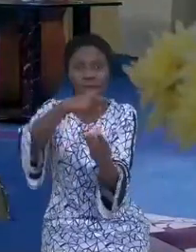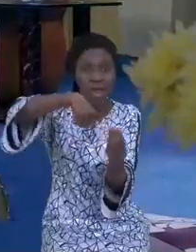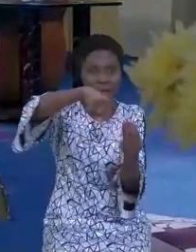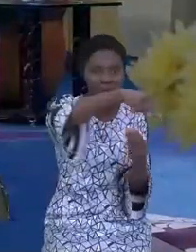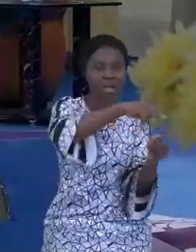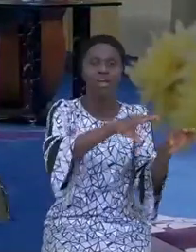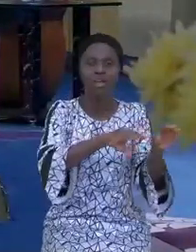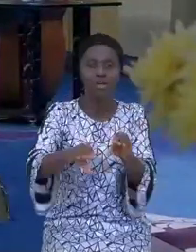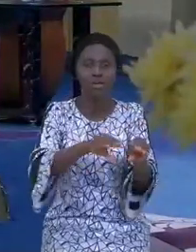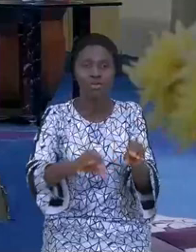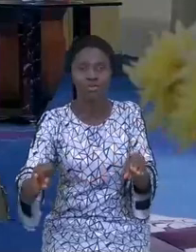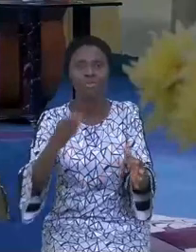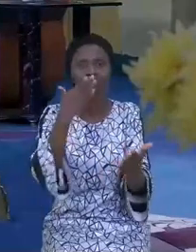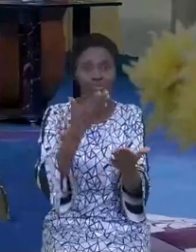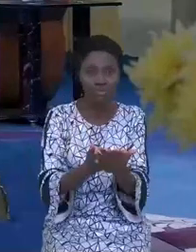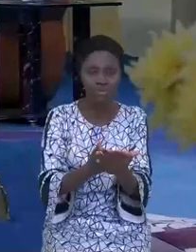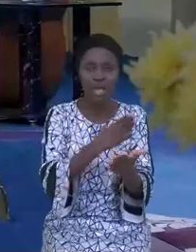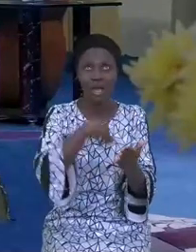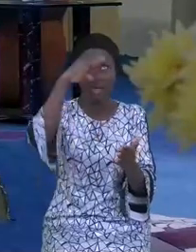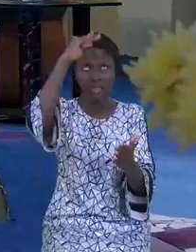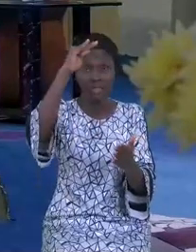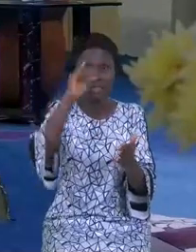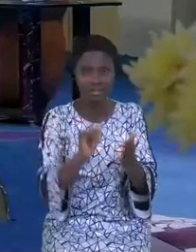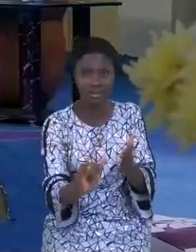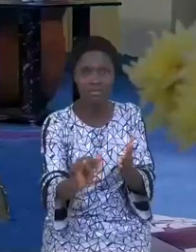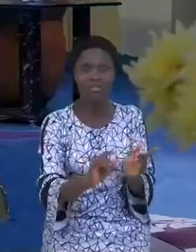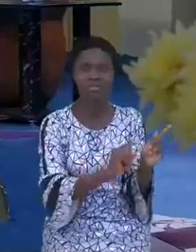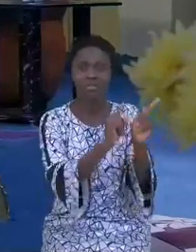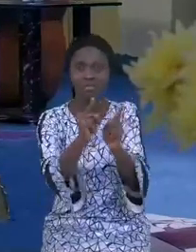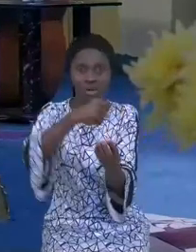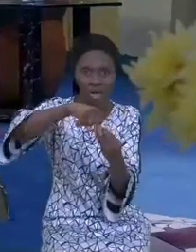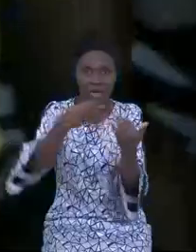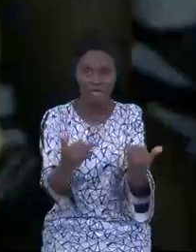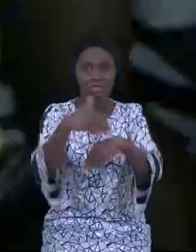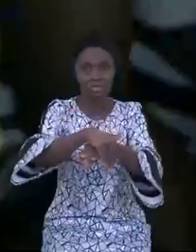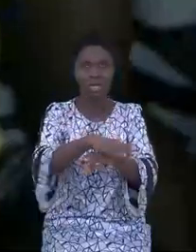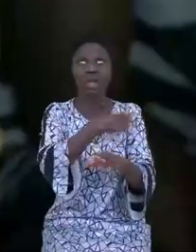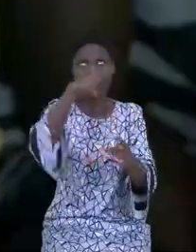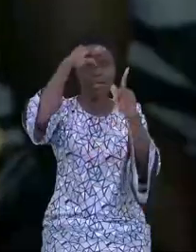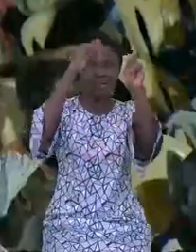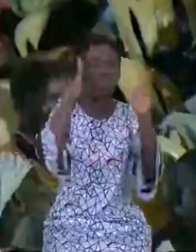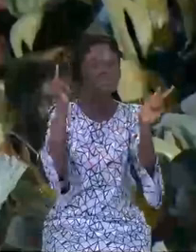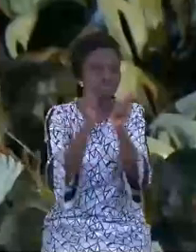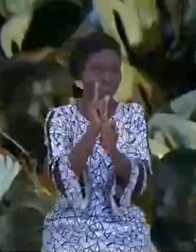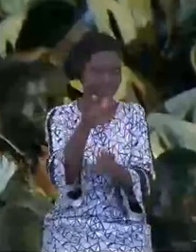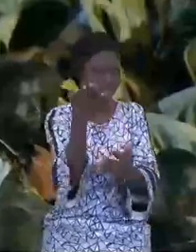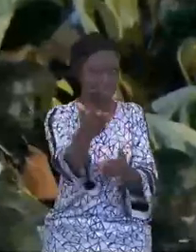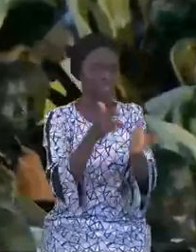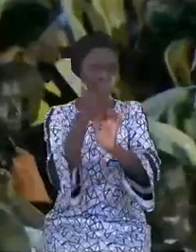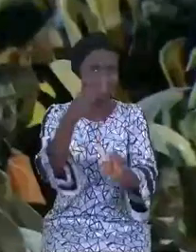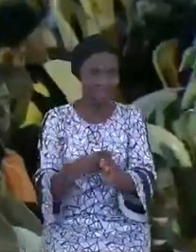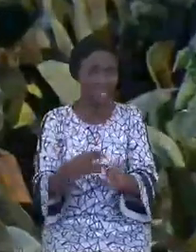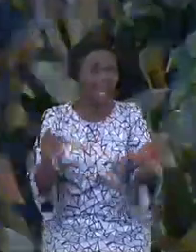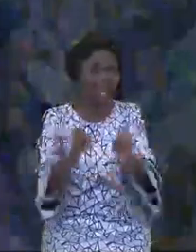partout et il va de lieu en lieu. Il va te parvenir là-bas. Et comme